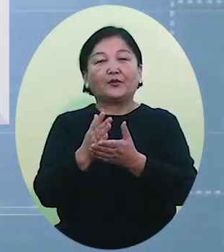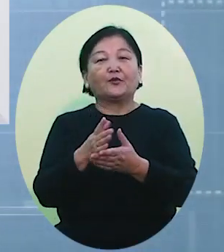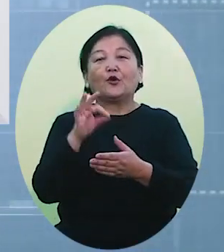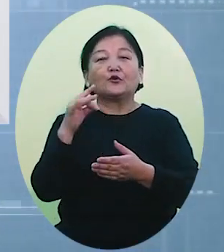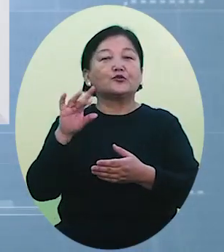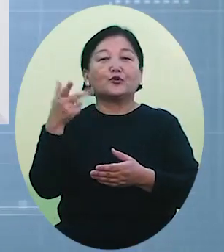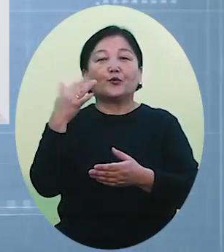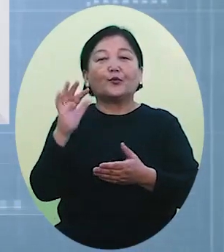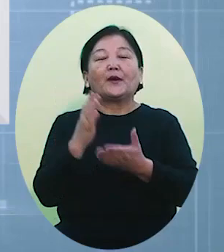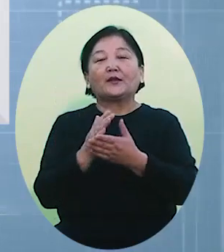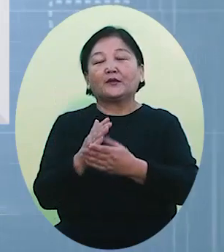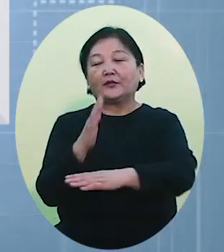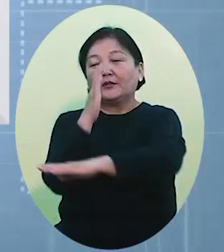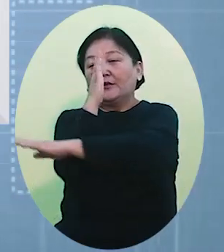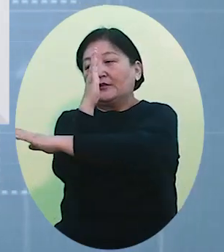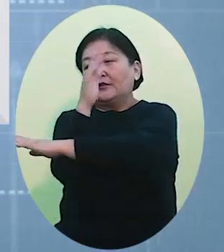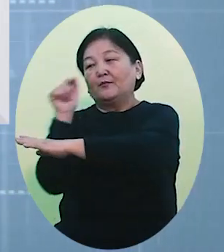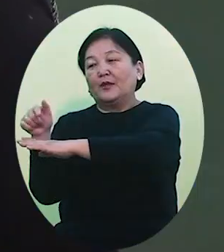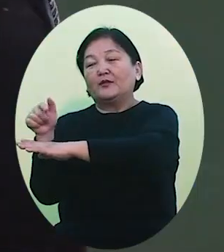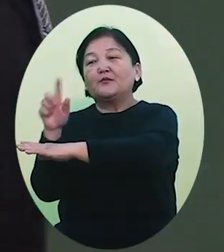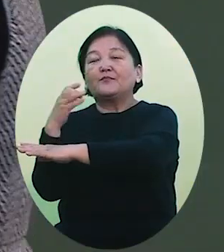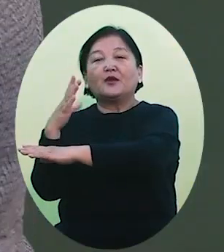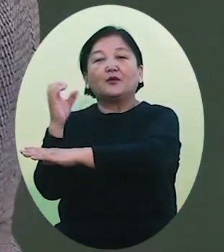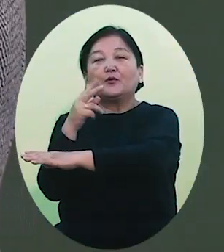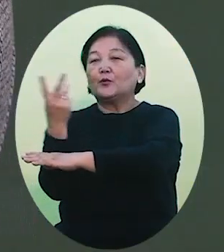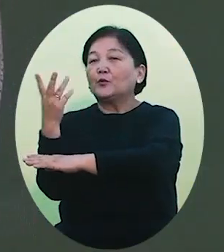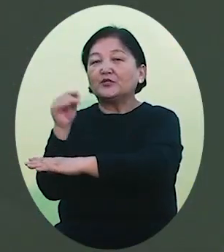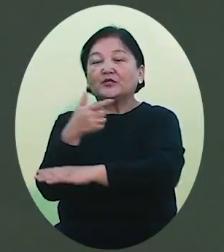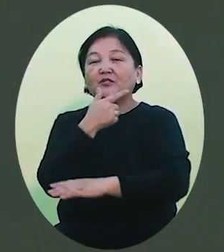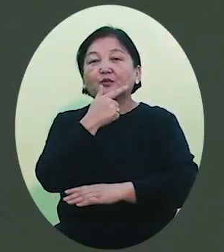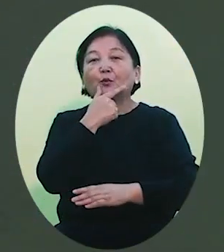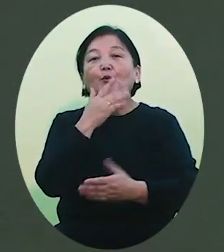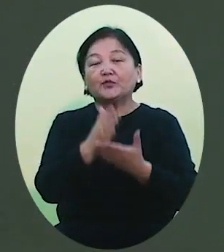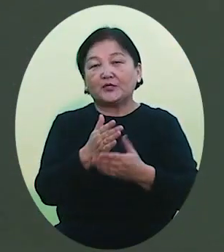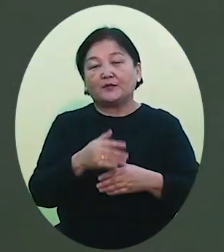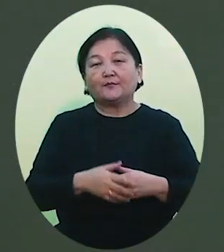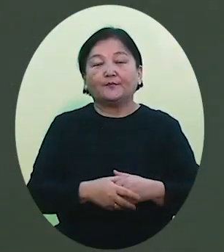нөхцөлийг биелүүлж чадахгүй учраас. Y тэнцүү